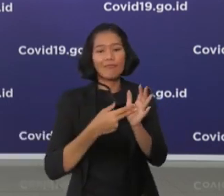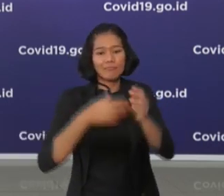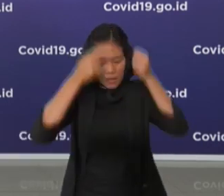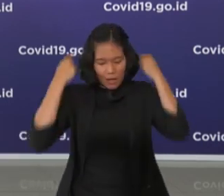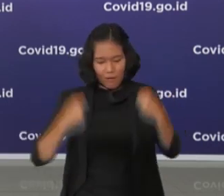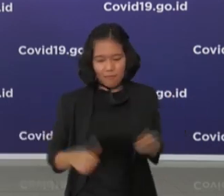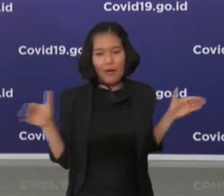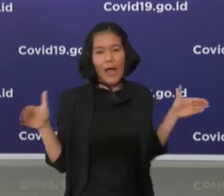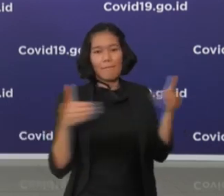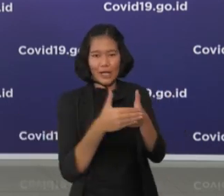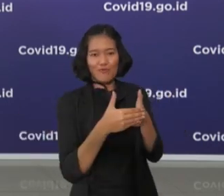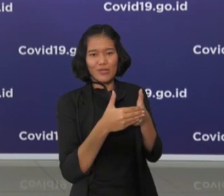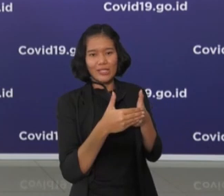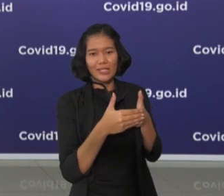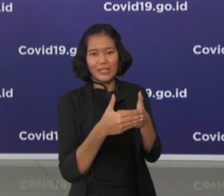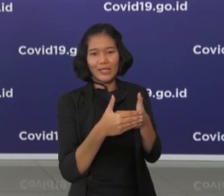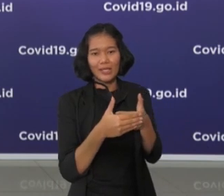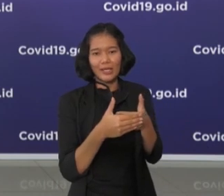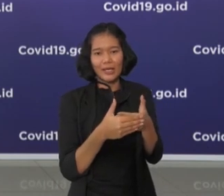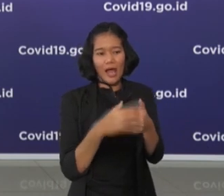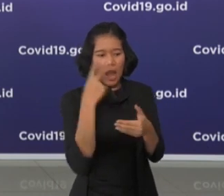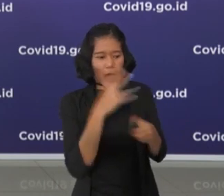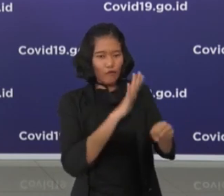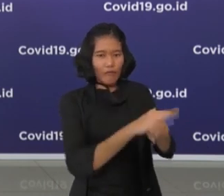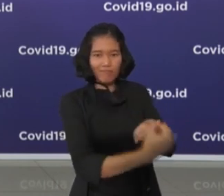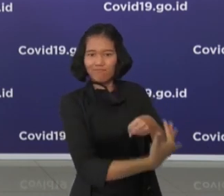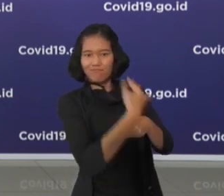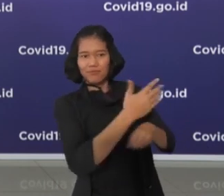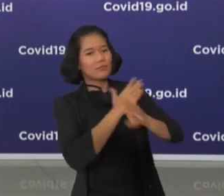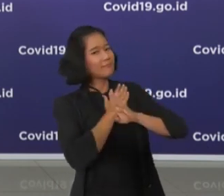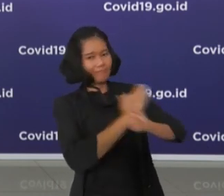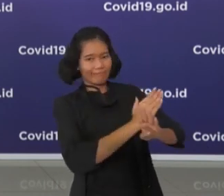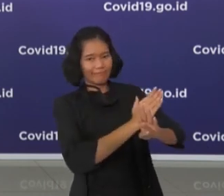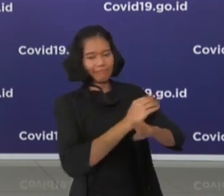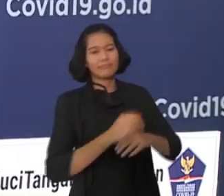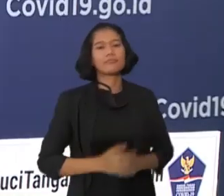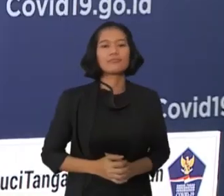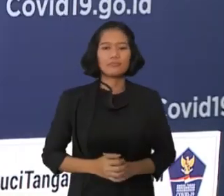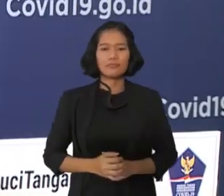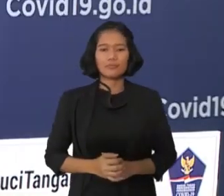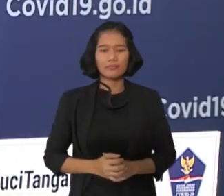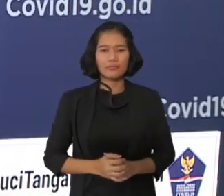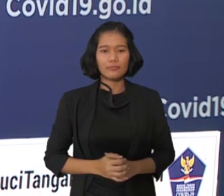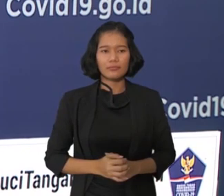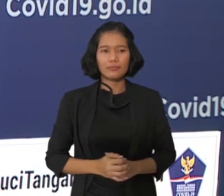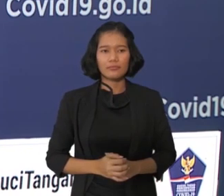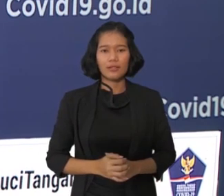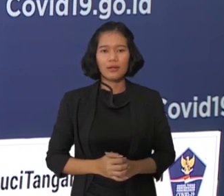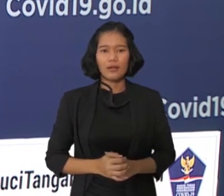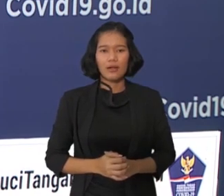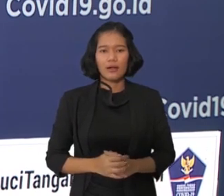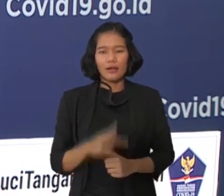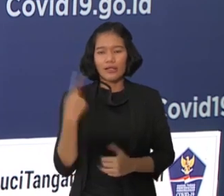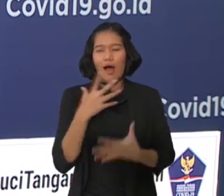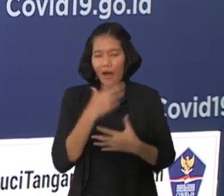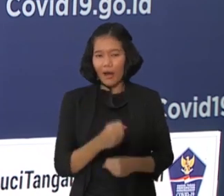tenaga kesehatan dari tertularnya virus Corona kita berharap